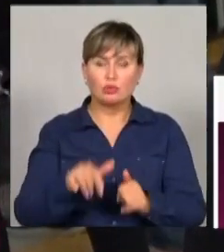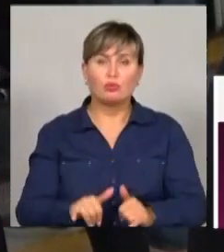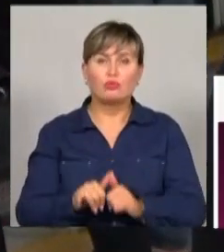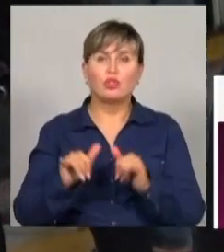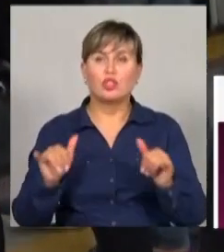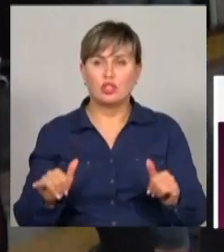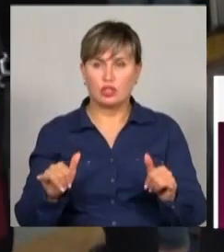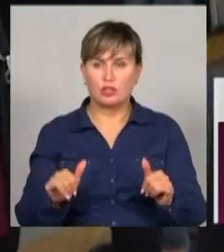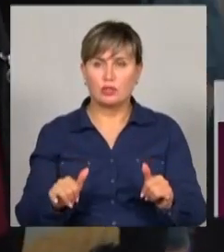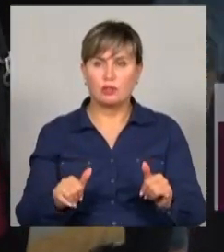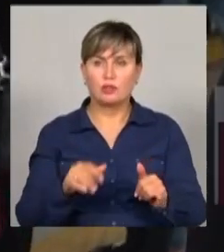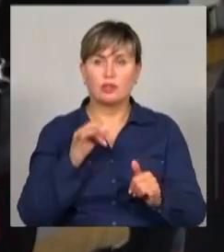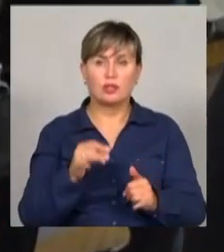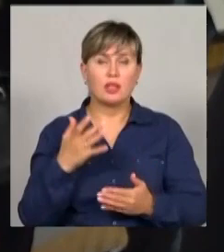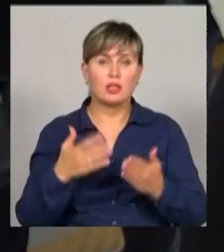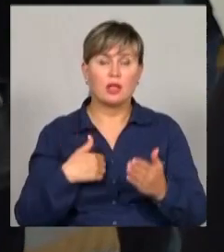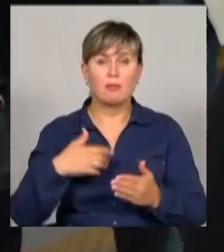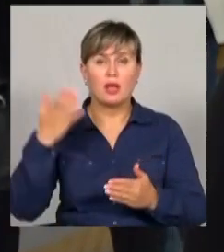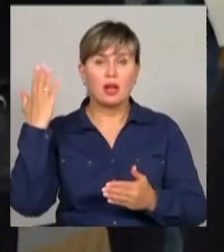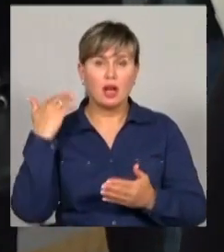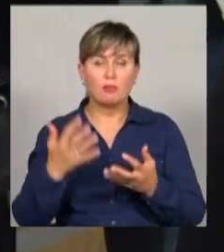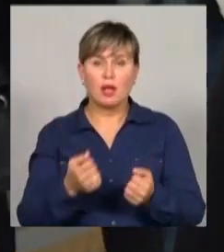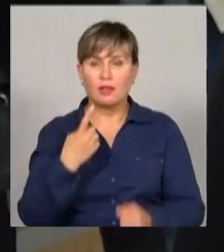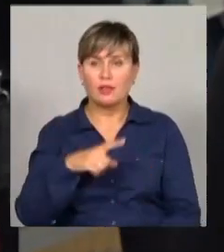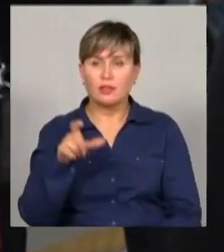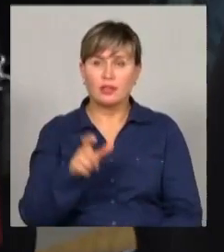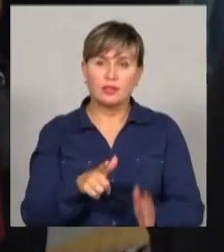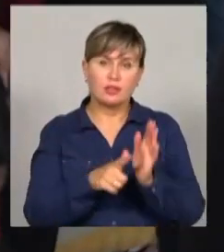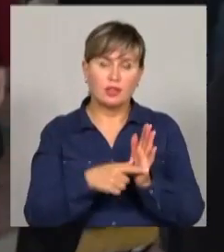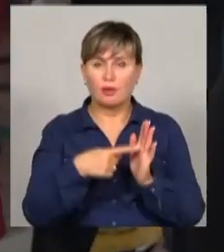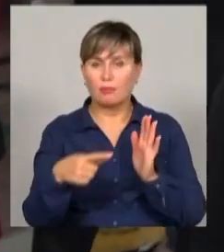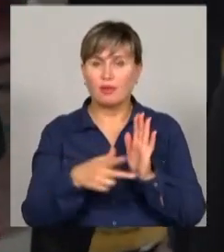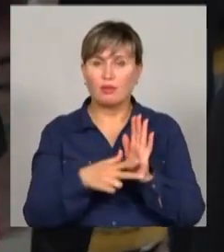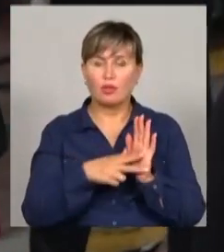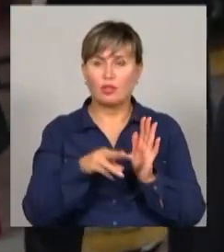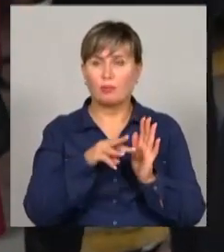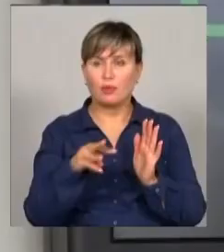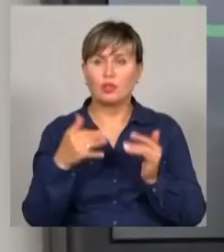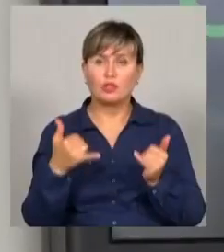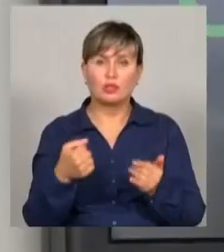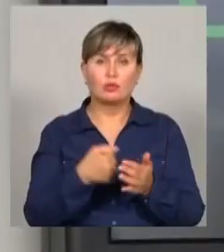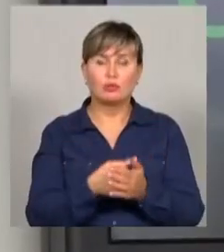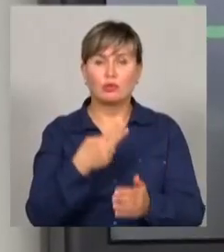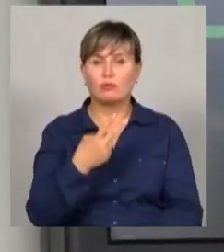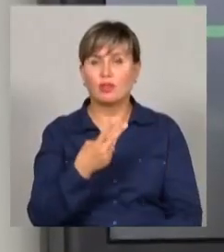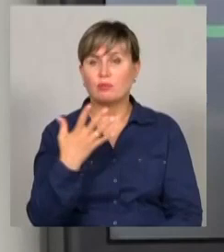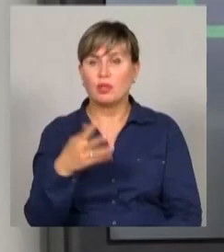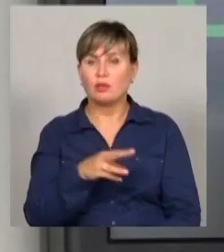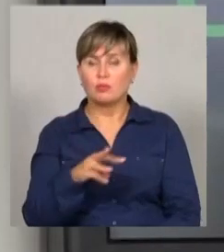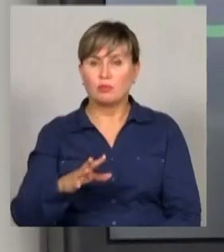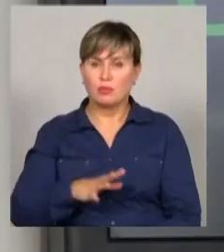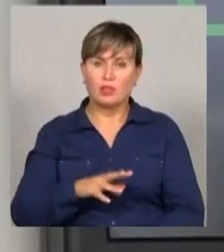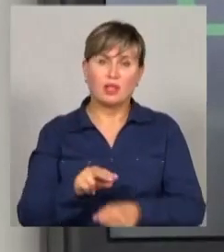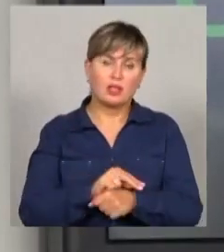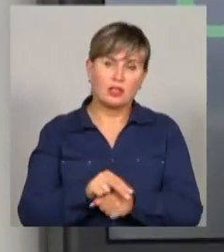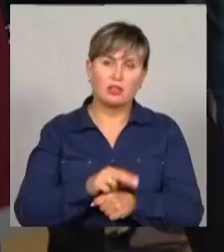разы. Получается, если раньше мы принимали одного человека 7-8 минут, сейчас до 25 минут доходит. Корректировки